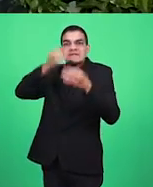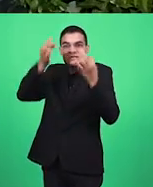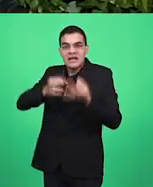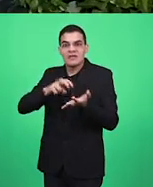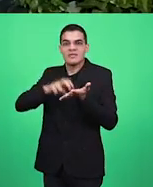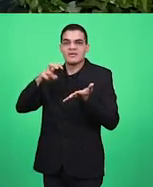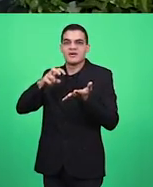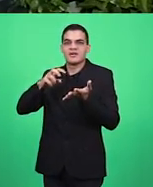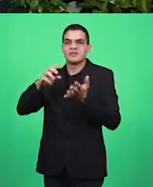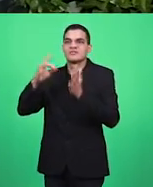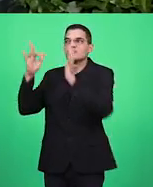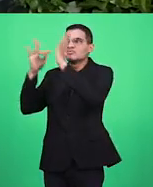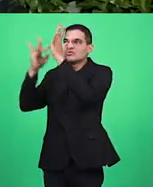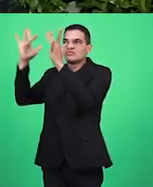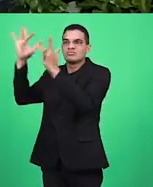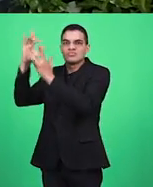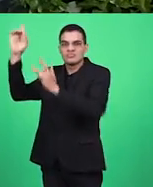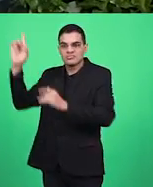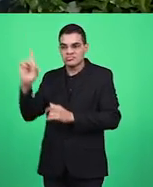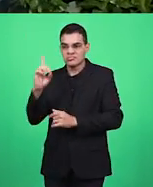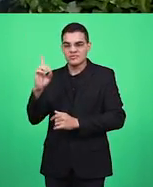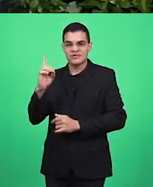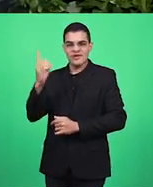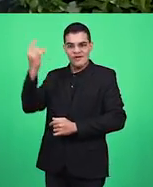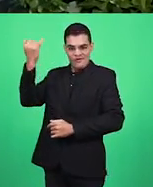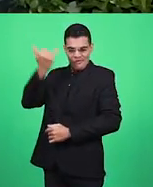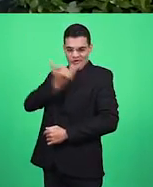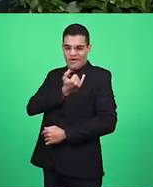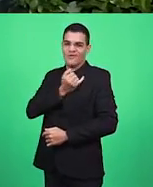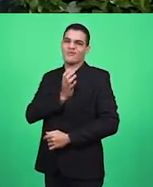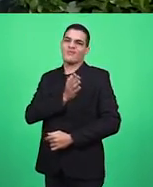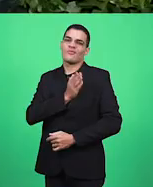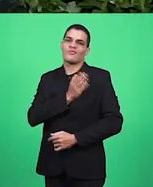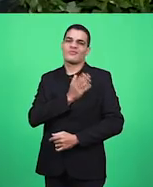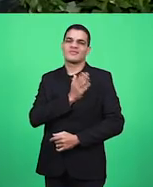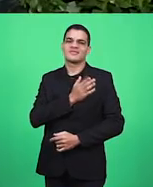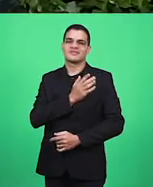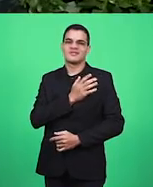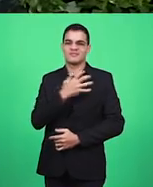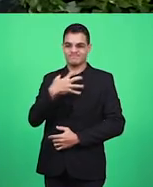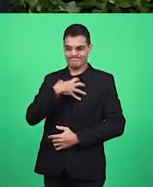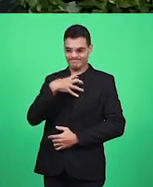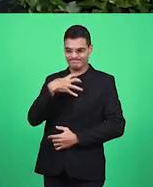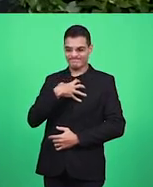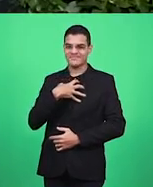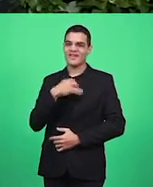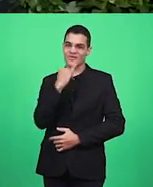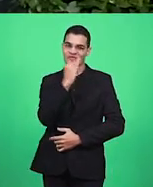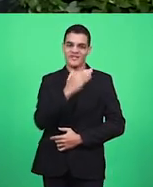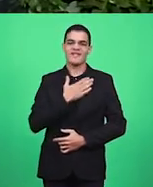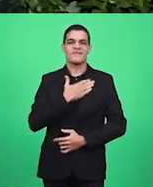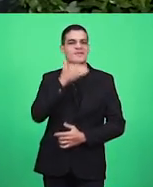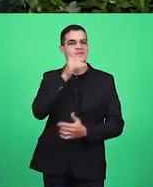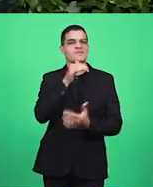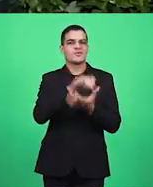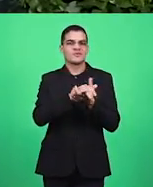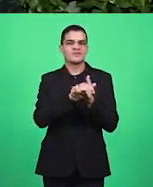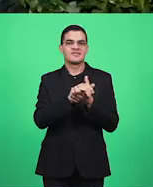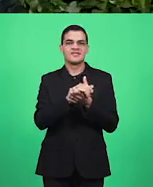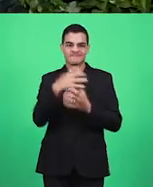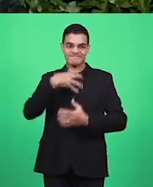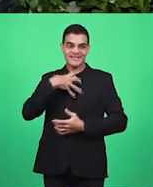Господь там был. Он посетил сердце мое глубоким образом. Я говорю,